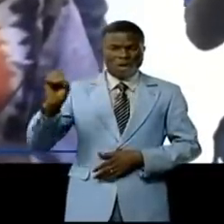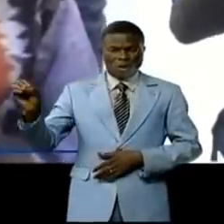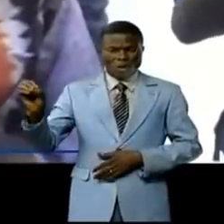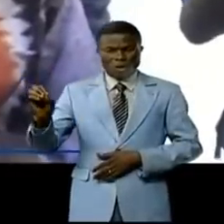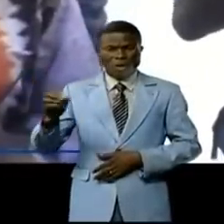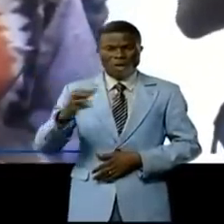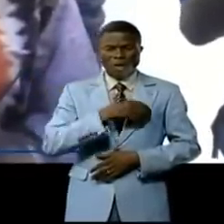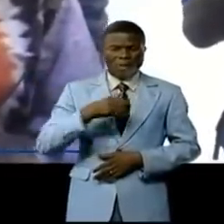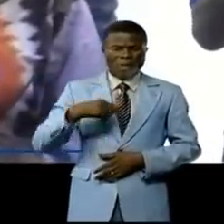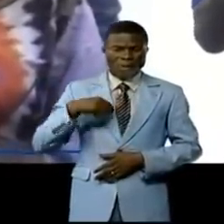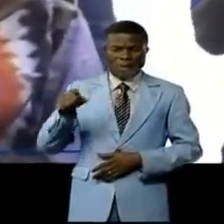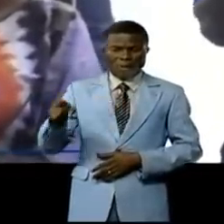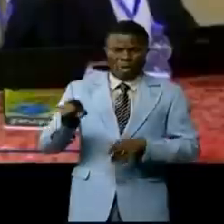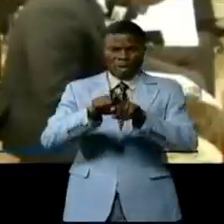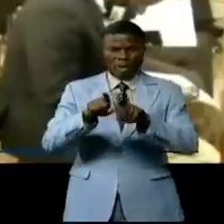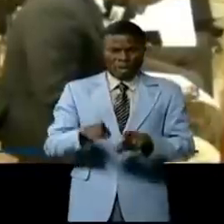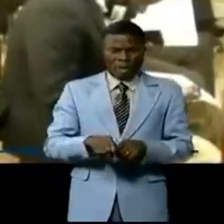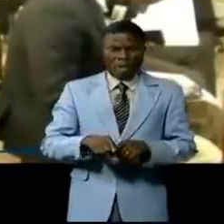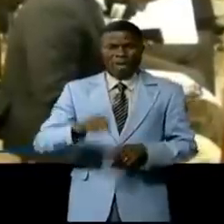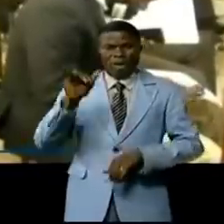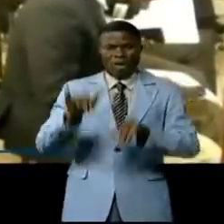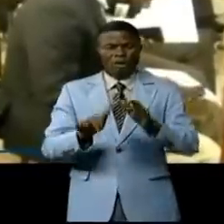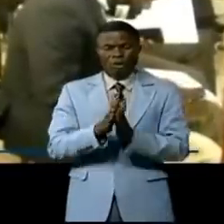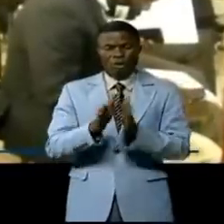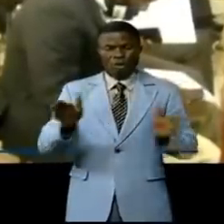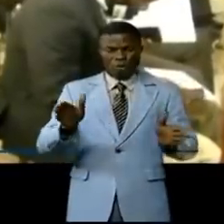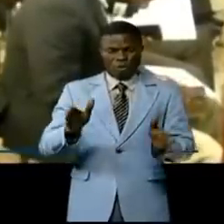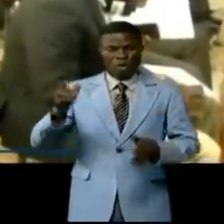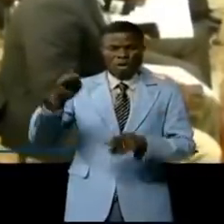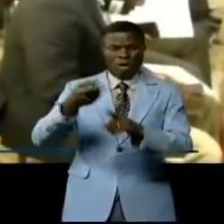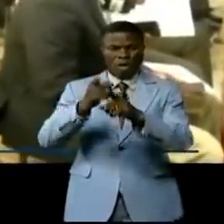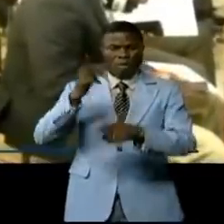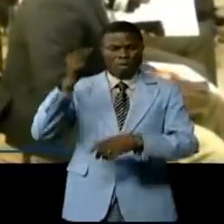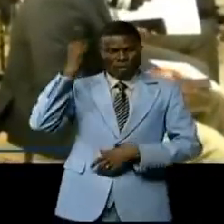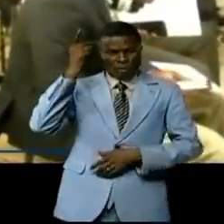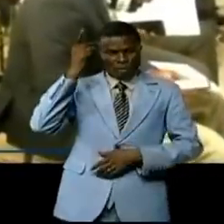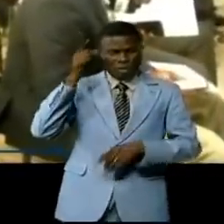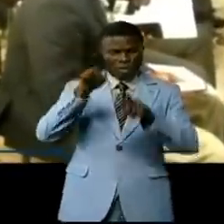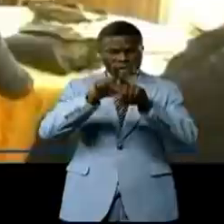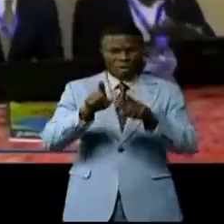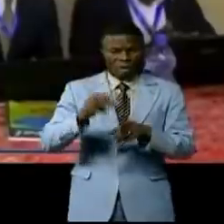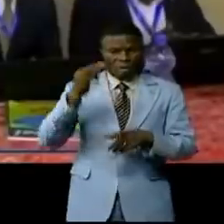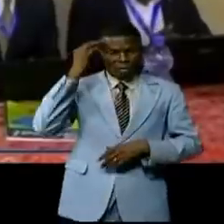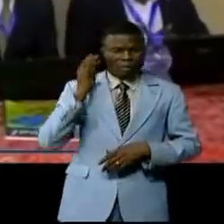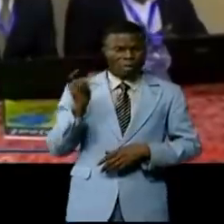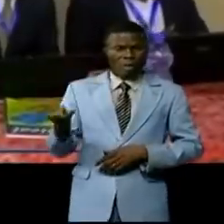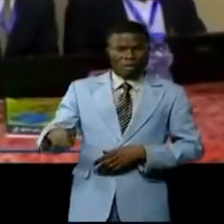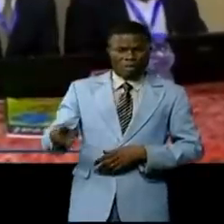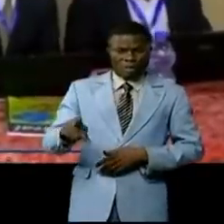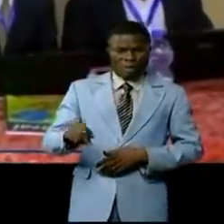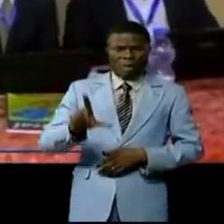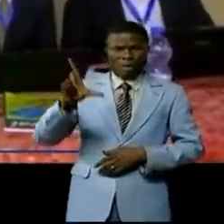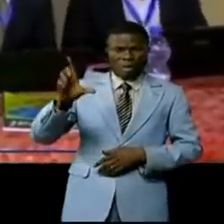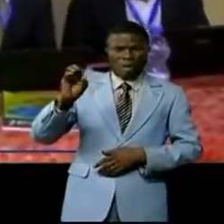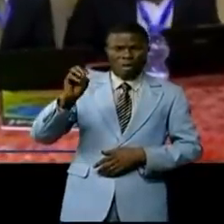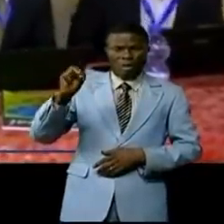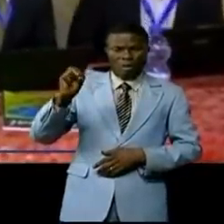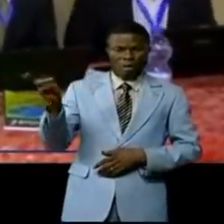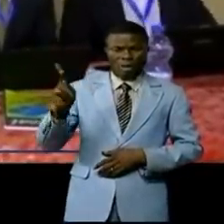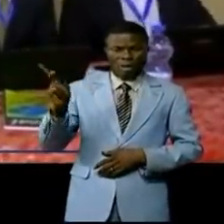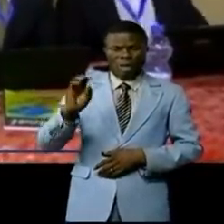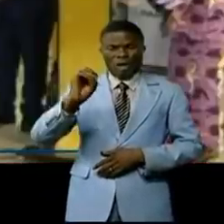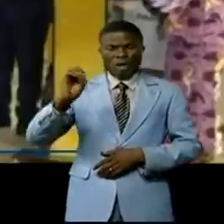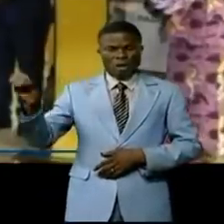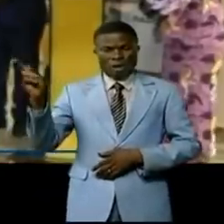Jeannette Longa Moussamba, des quelques secrétaires généraux venus de Kinshasa et des ministres provinciaux de Lomami, du Kasaï